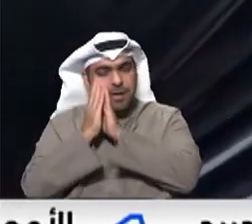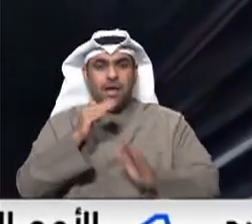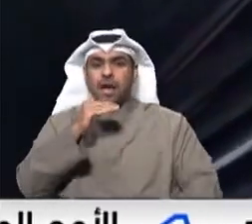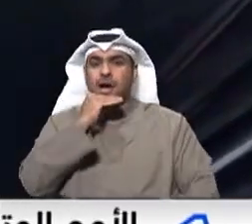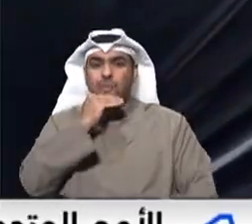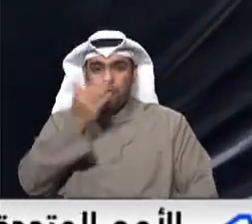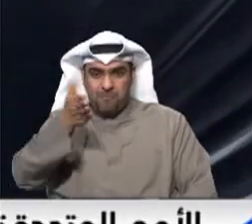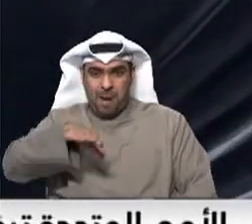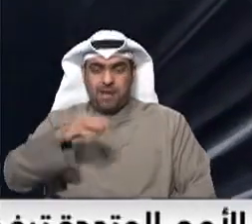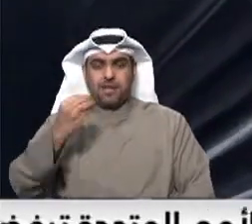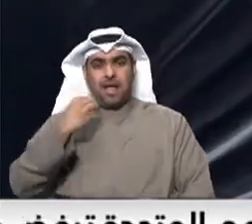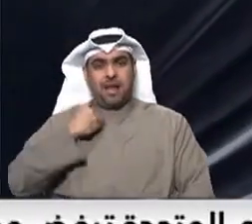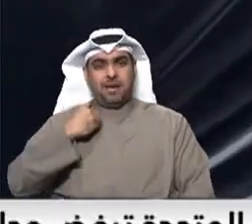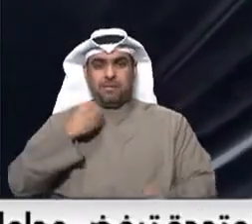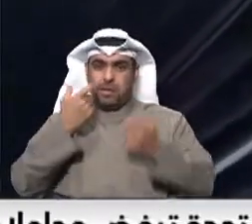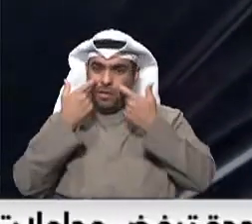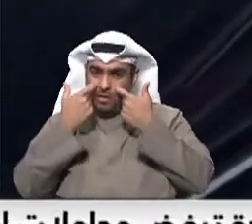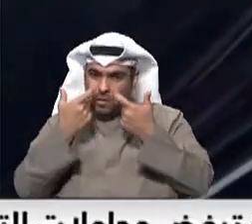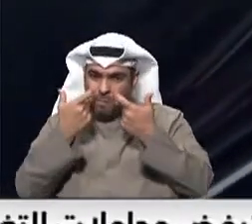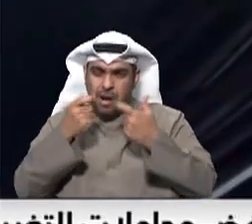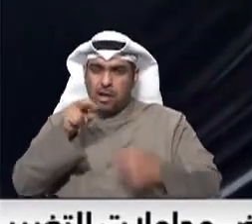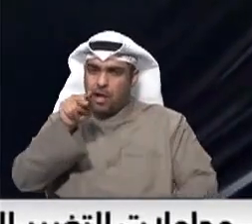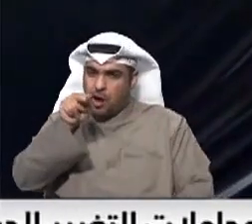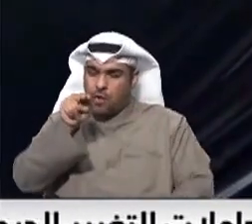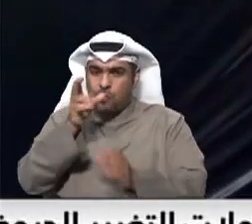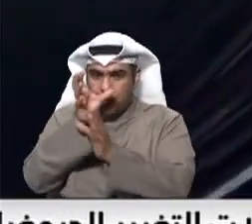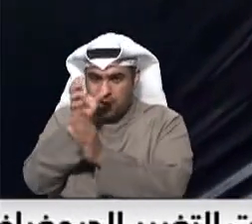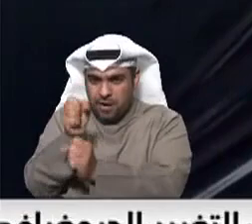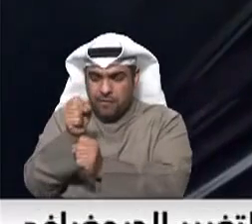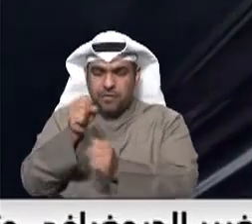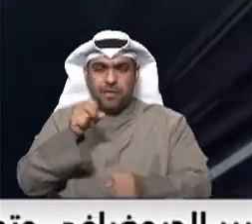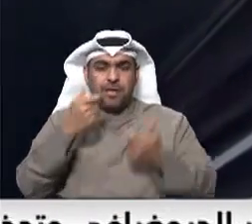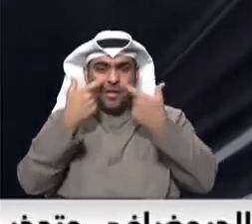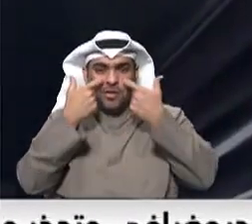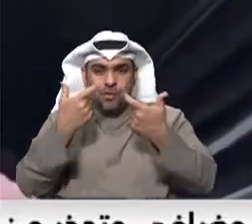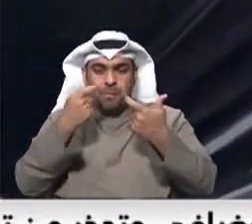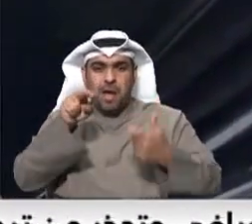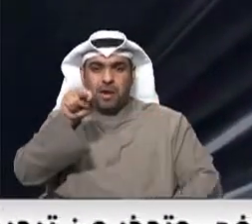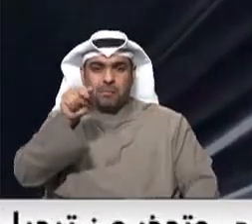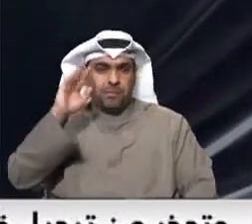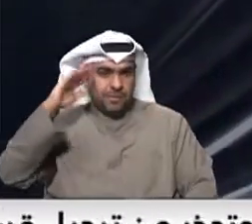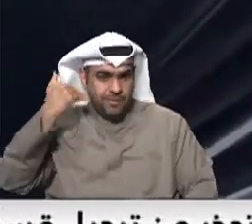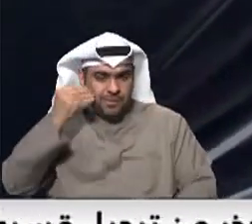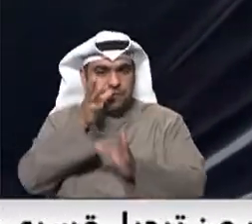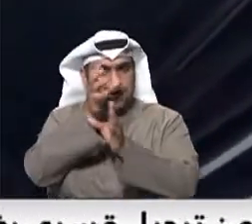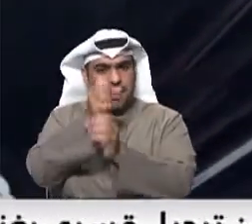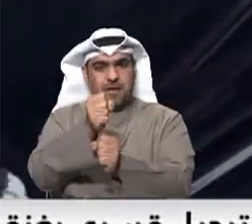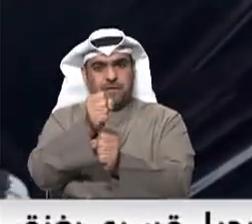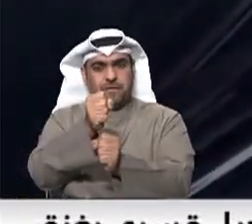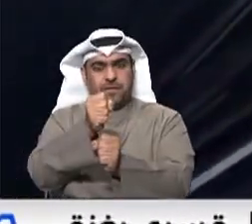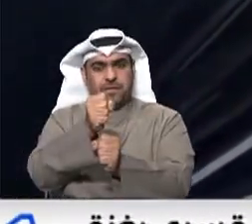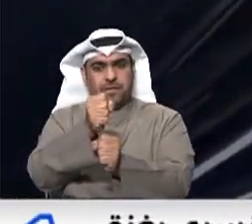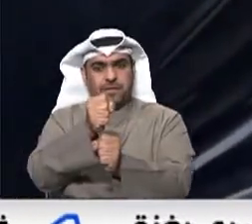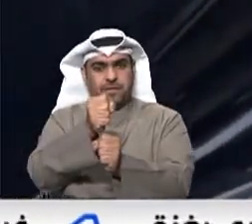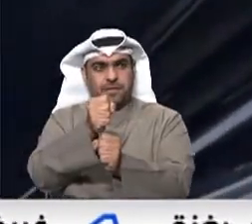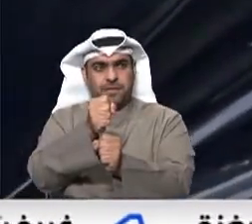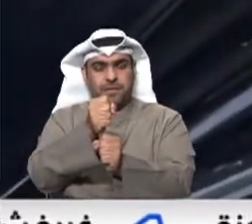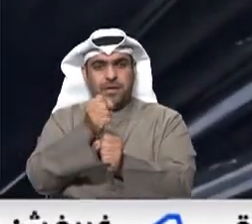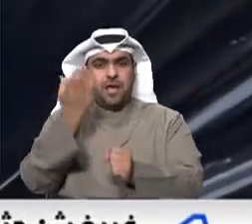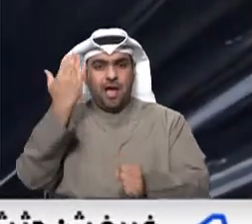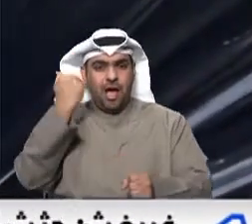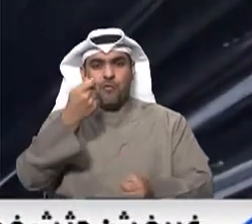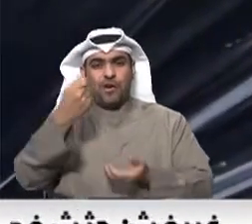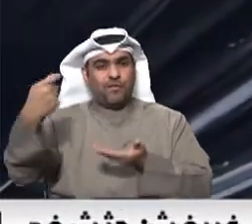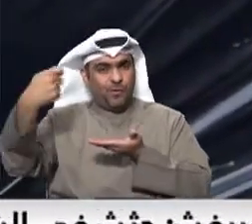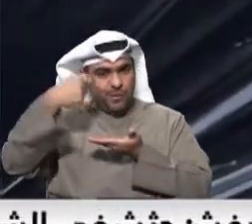أخواتك، كنت أحبه كتير كتير لأنه كان يطششني وكان يديني مصروف.